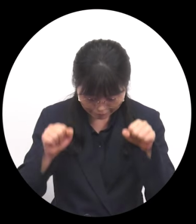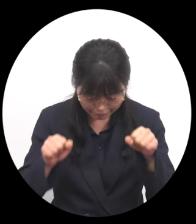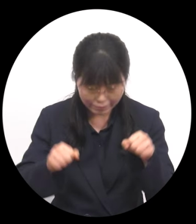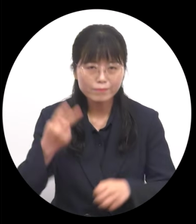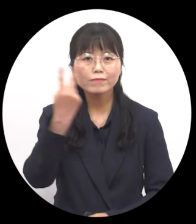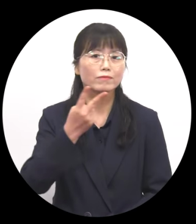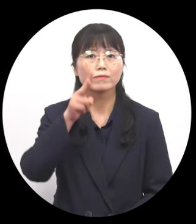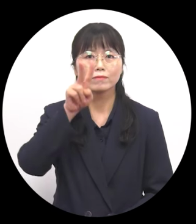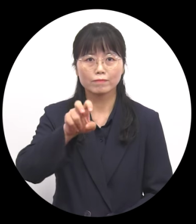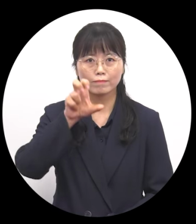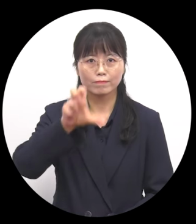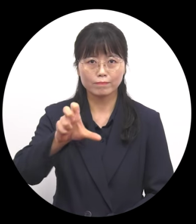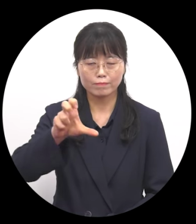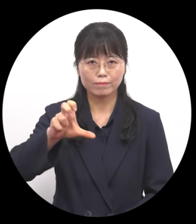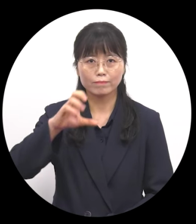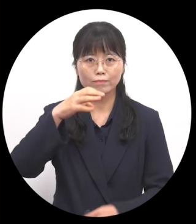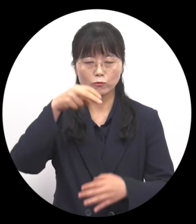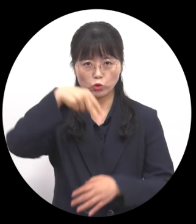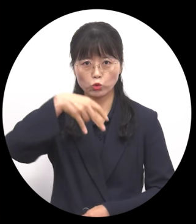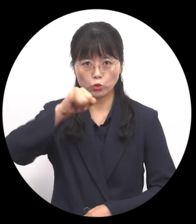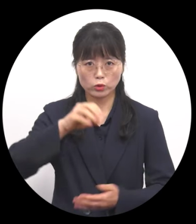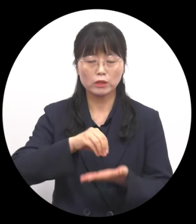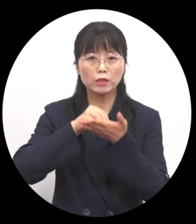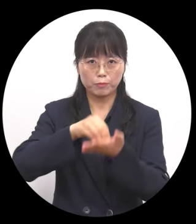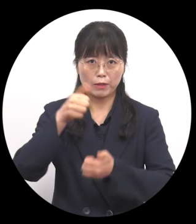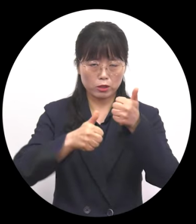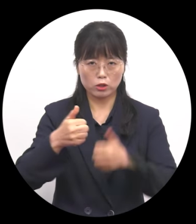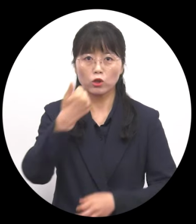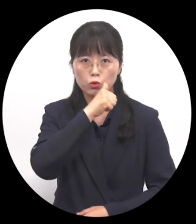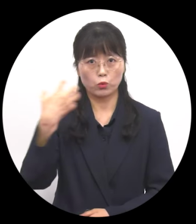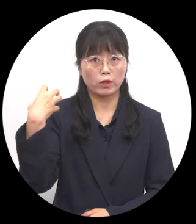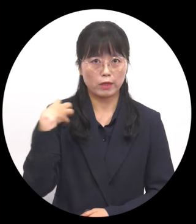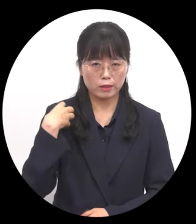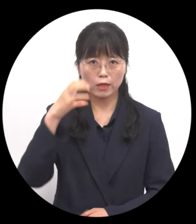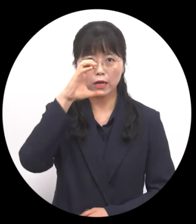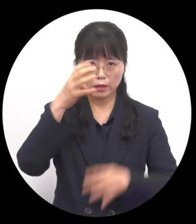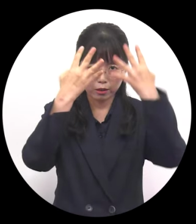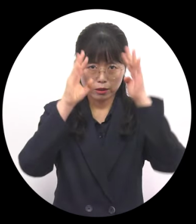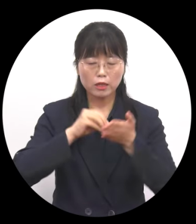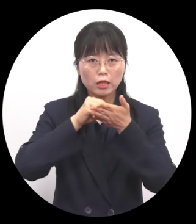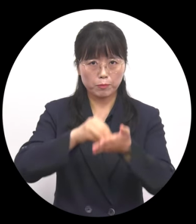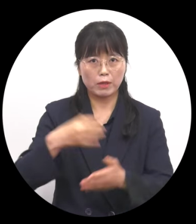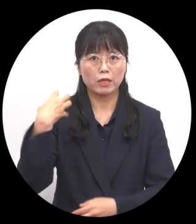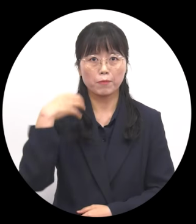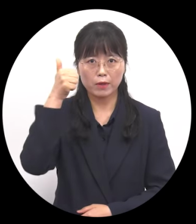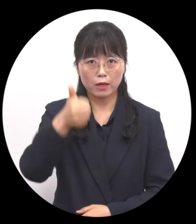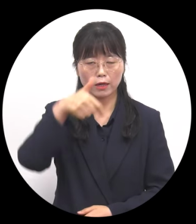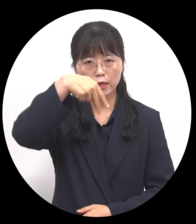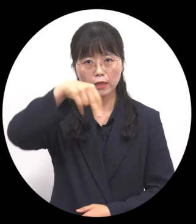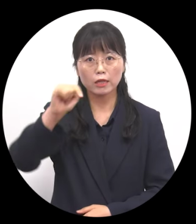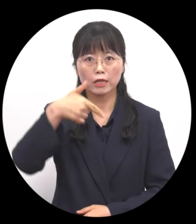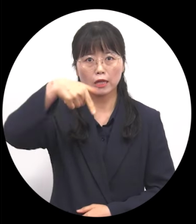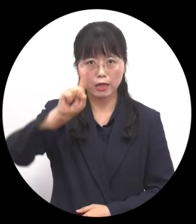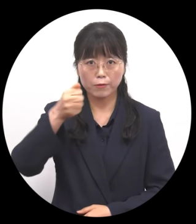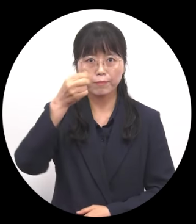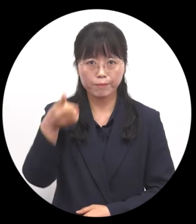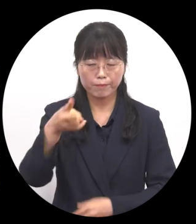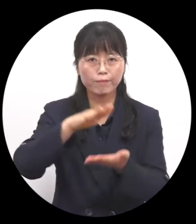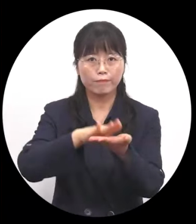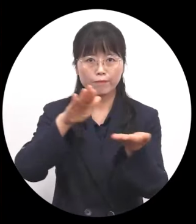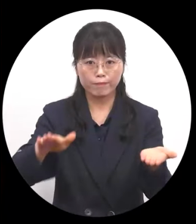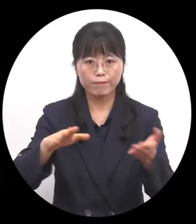안녕하세요. 2025학년도 수시 입학 전형 안내를 맡은 가톨릭대학교 입학사정관 신가혜입니다.